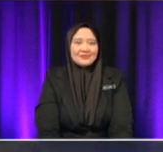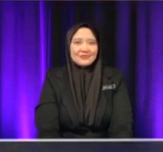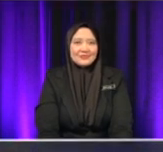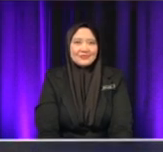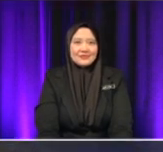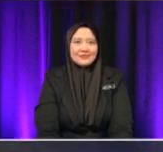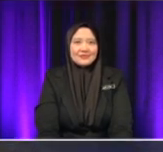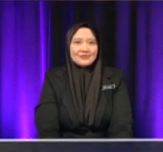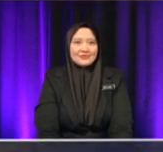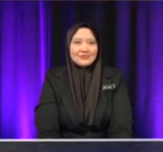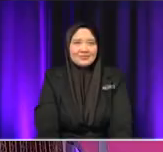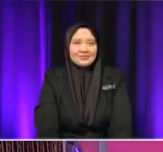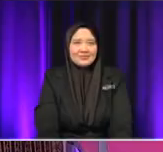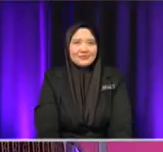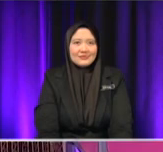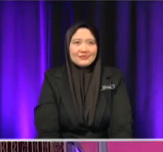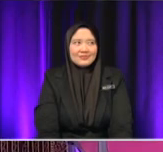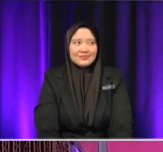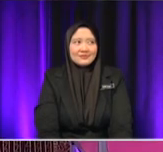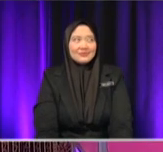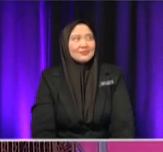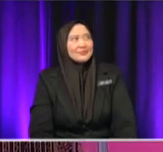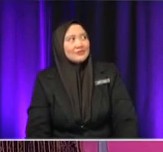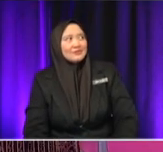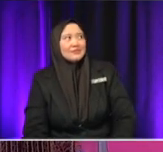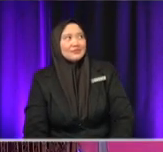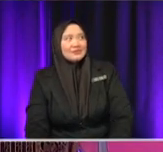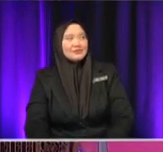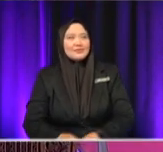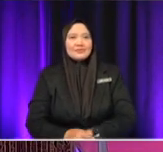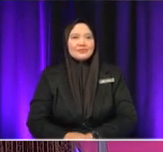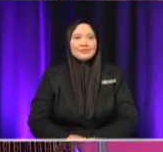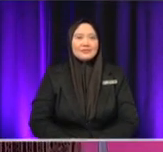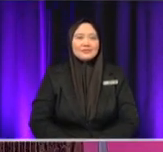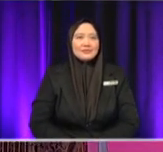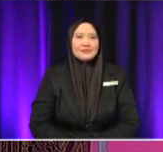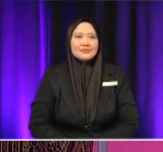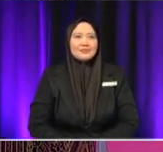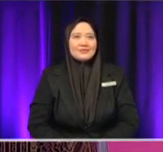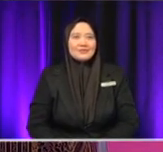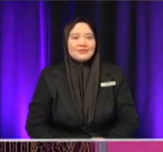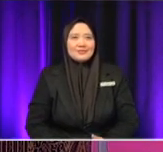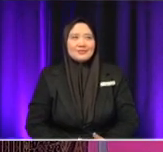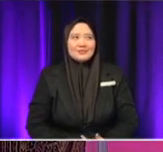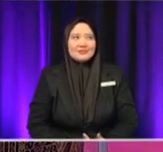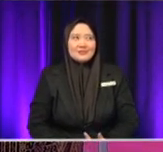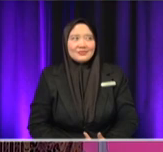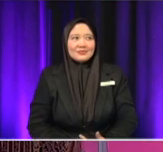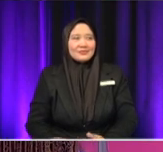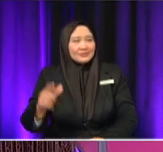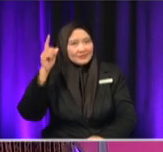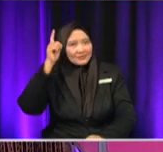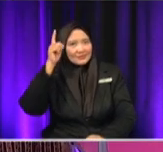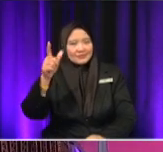Sementara menunggu pantun yang dijadikan lagu Hari ini ya kita lihat dulu